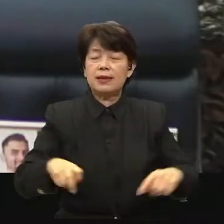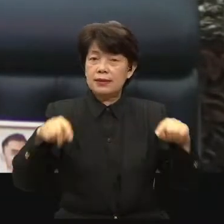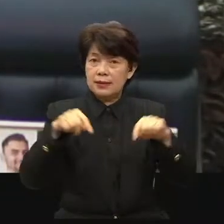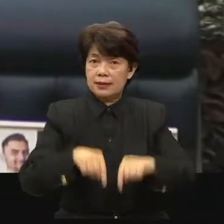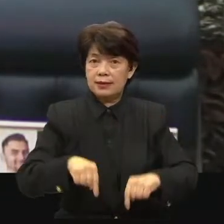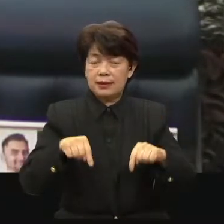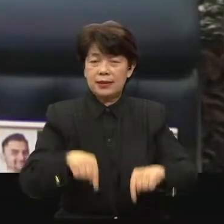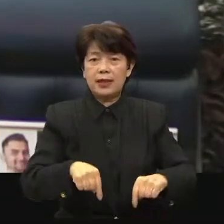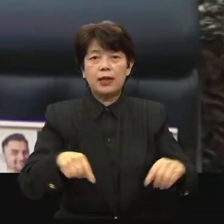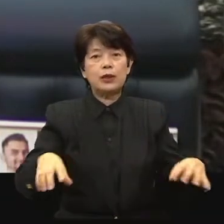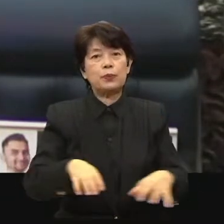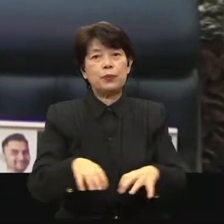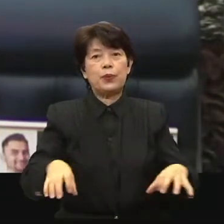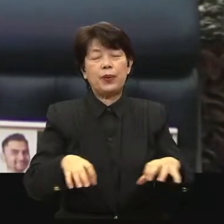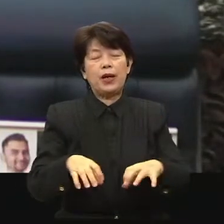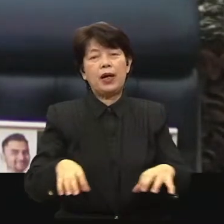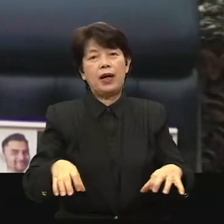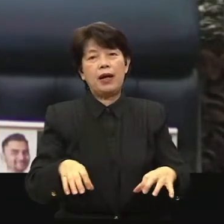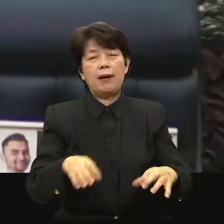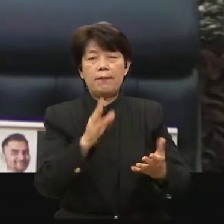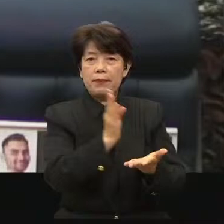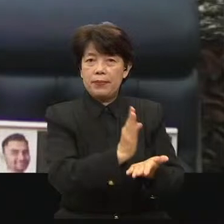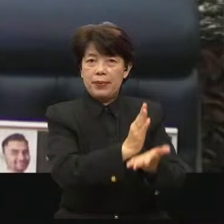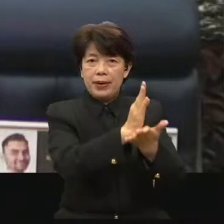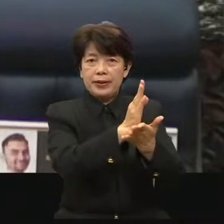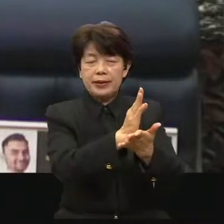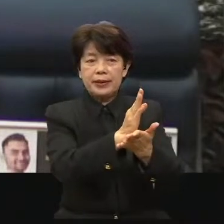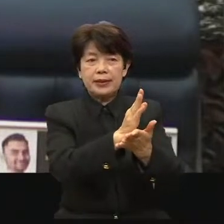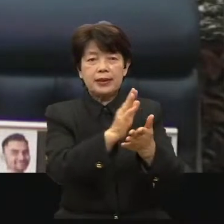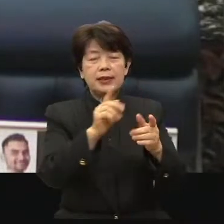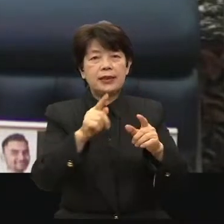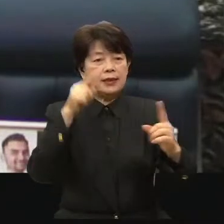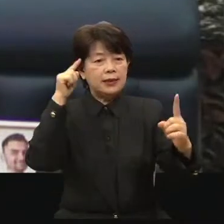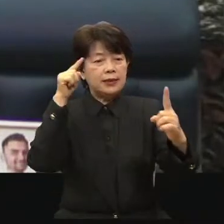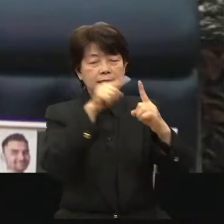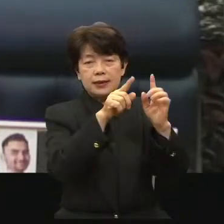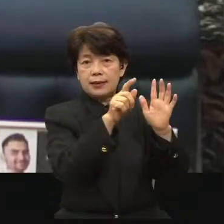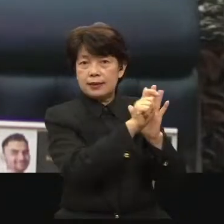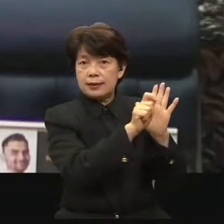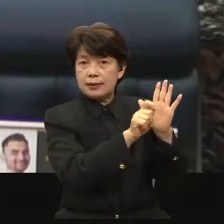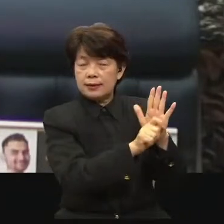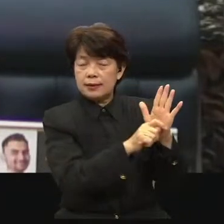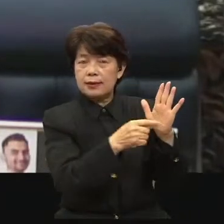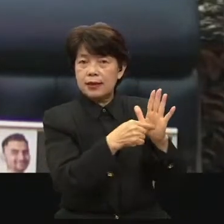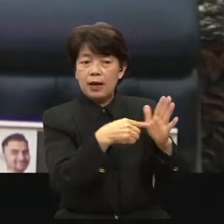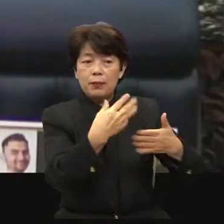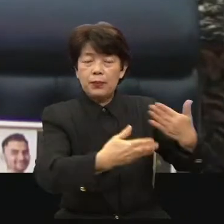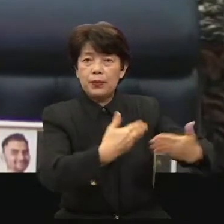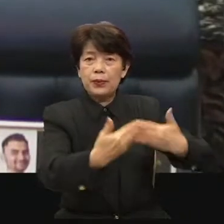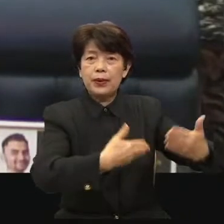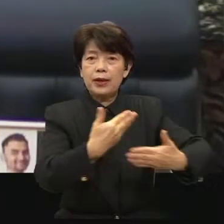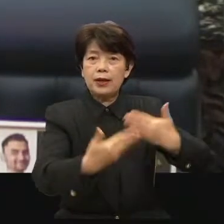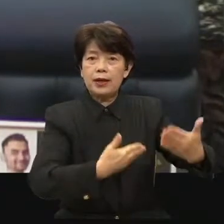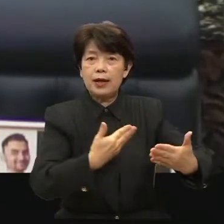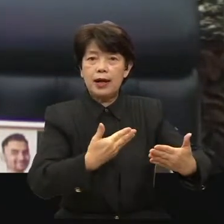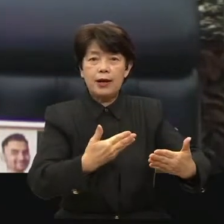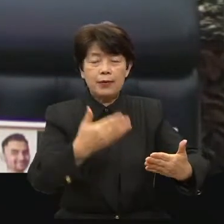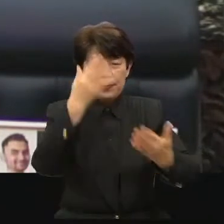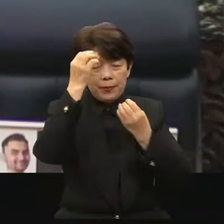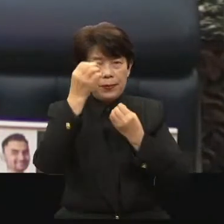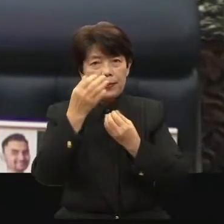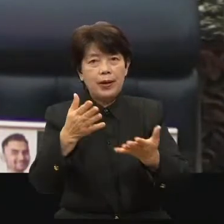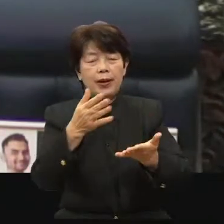Siasatan yang dijalankan adalah berpandukan kepada tata cara dan prosedur yang ditetapkan serta mematuhi